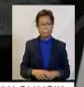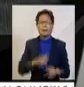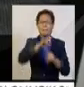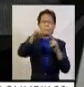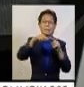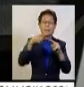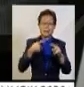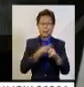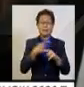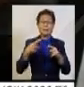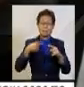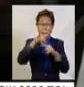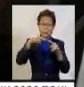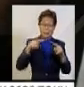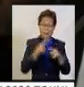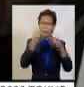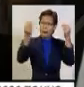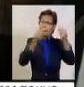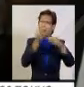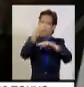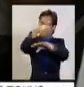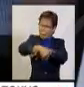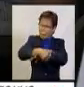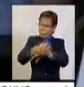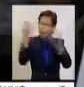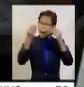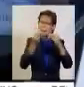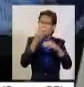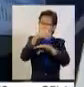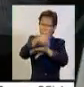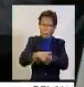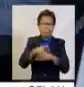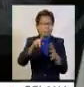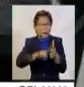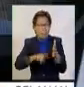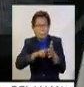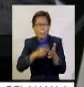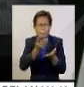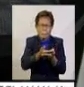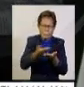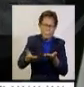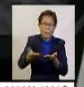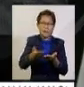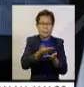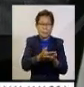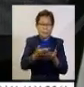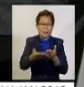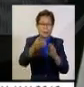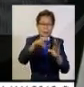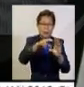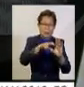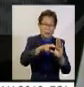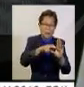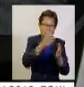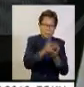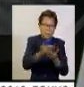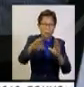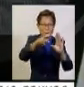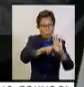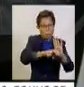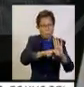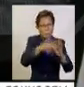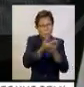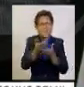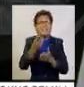Apabila kita ada majlis makan malam ini, sebarang pembelian kursi tidak akan